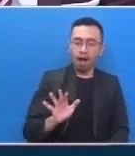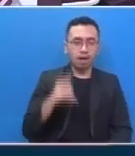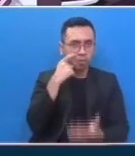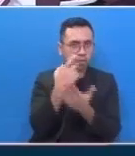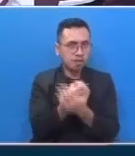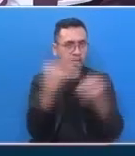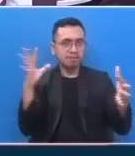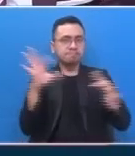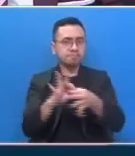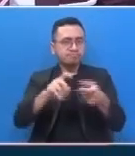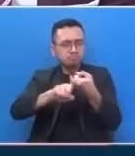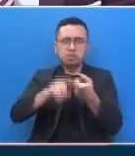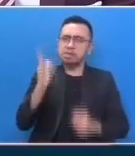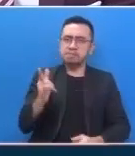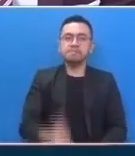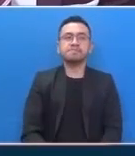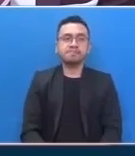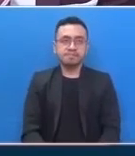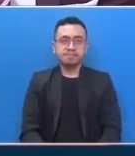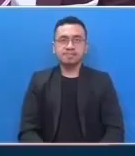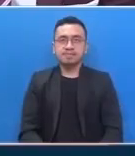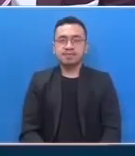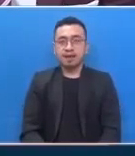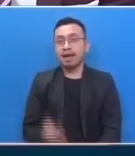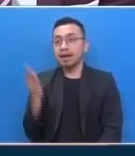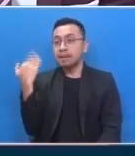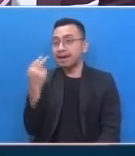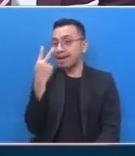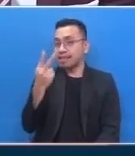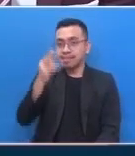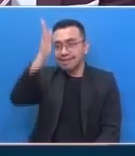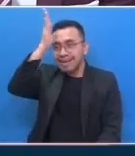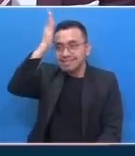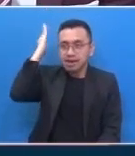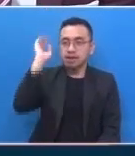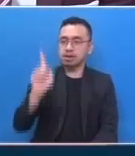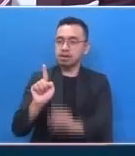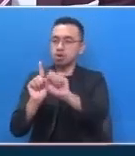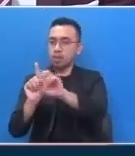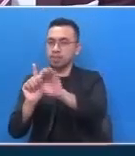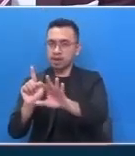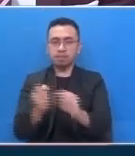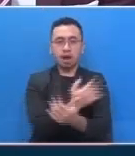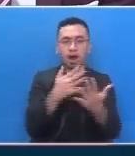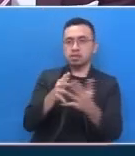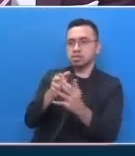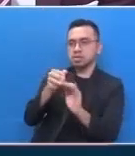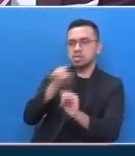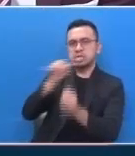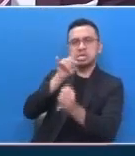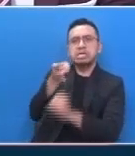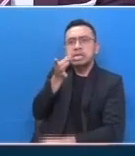itu bisa berhenti sampai di sini apakah ini juga termaksud e kalau kita lihat kemarin kan ganjan ini juga banyak mendapatkan kritikan ya dari publik begitu terkait dengan